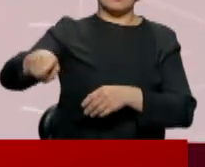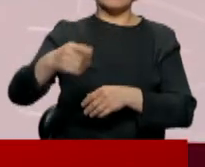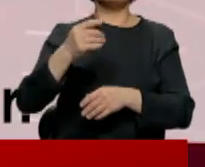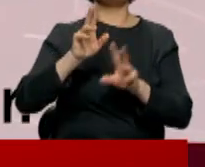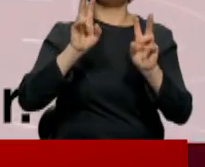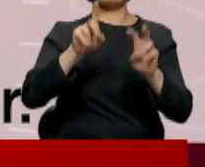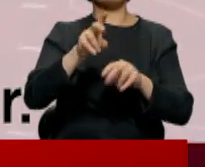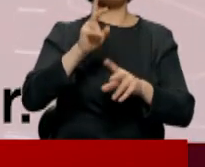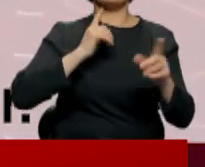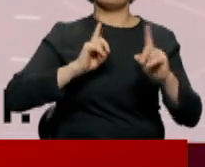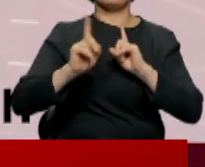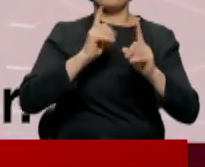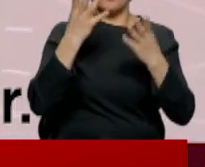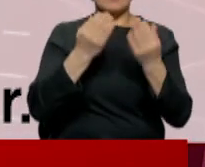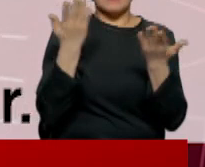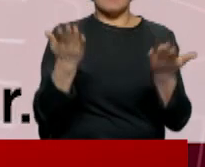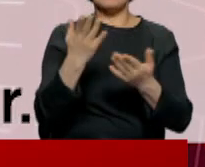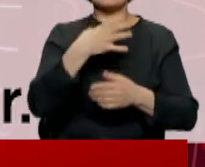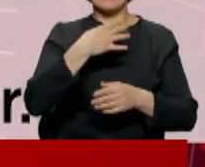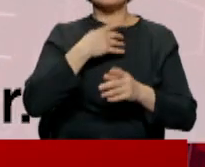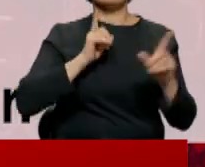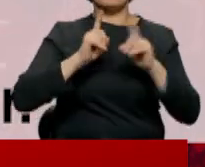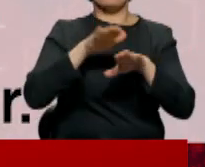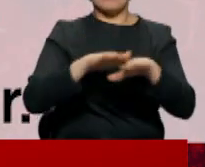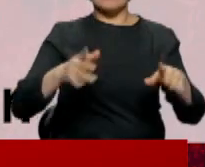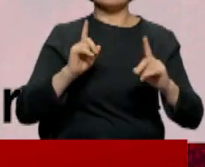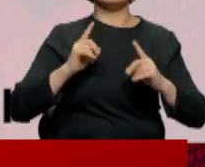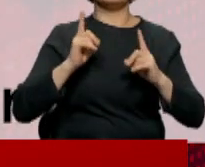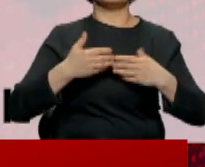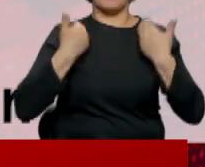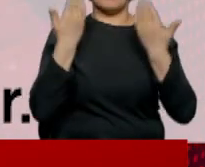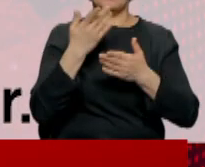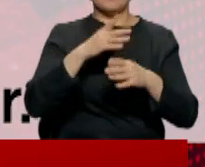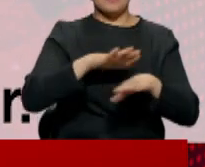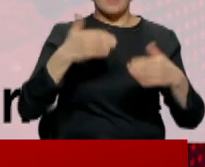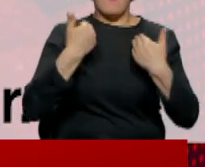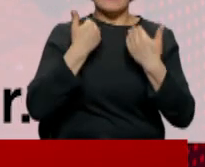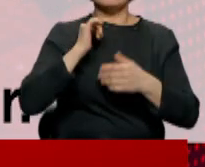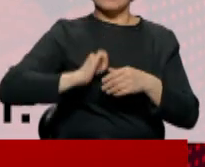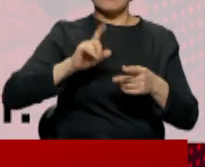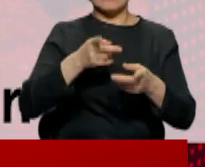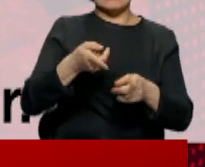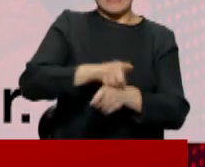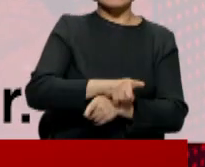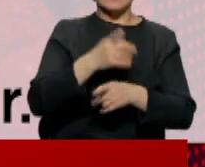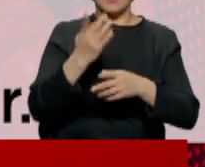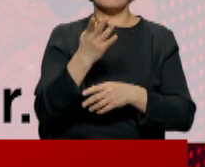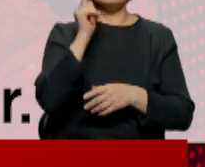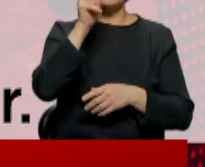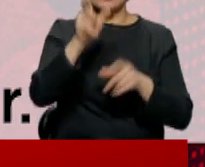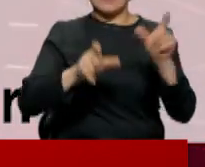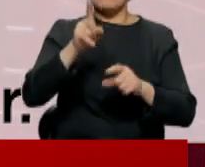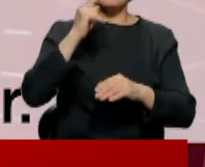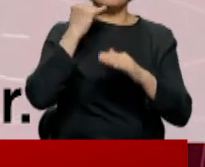meselesi yargıya intikal etmesine rağmen kendini adli makamların, yargı mercilerinin, hakim ve savcıların yerine koyan